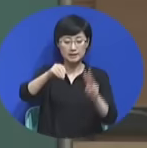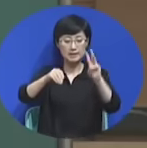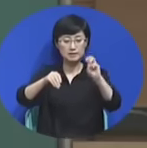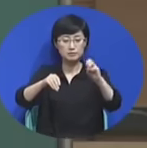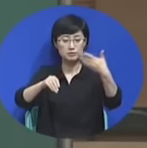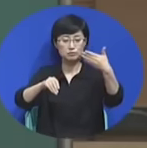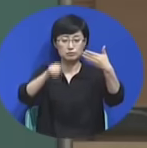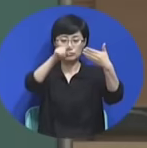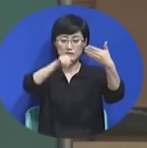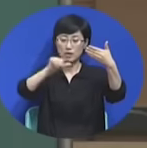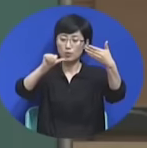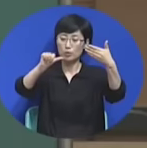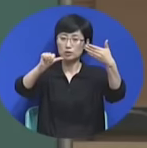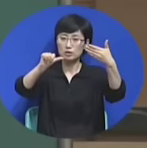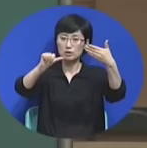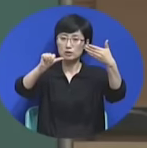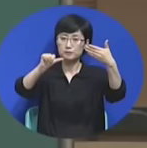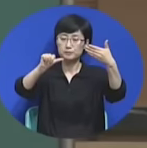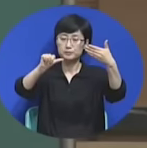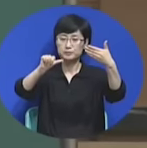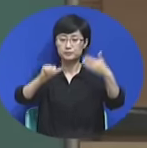39장 5절 한번 보겠습니다.